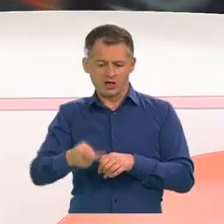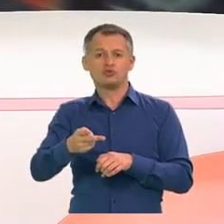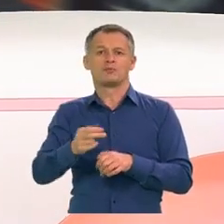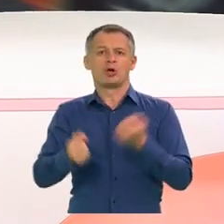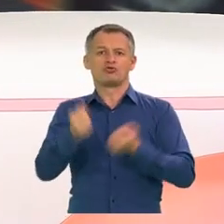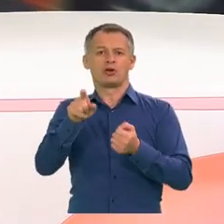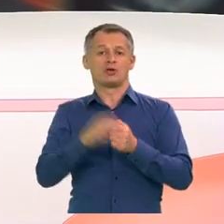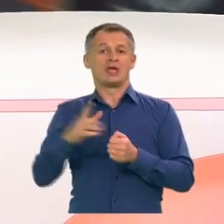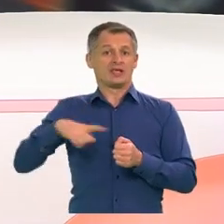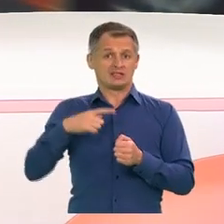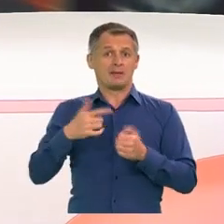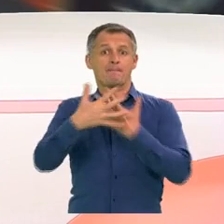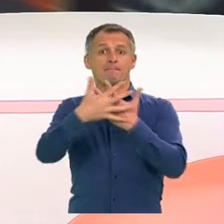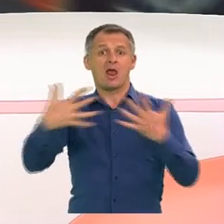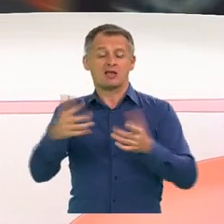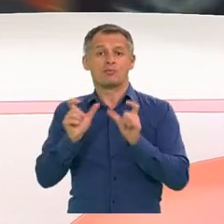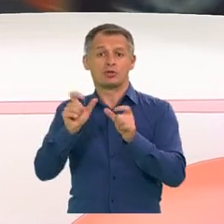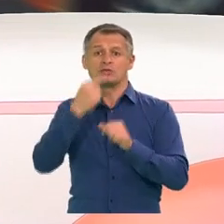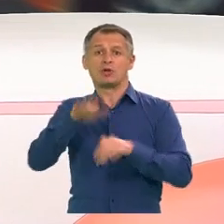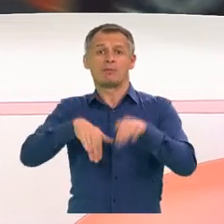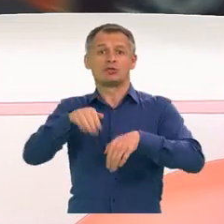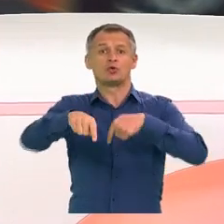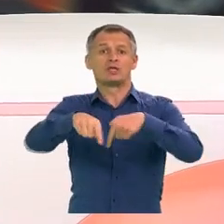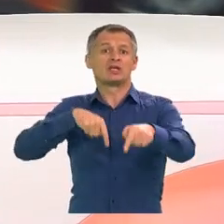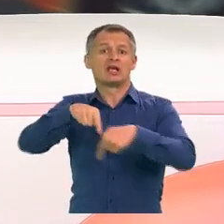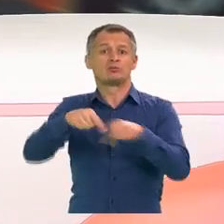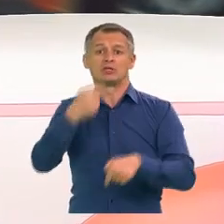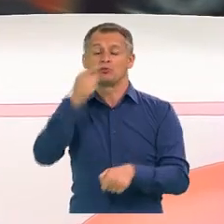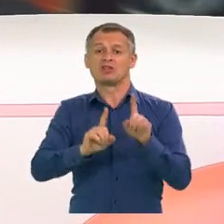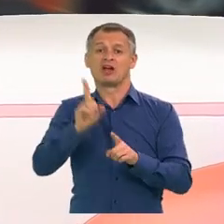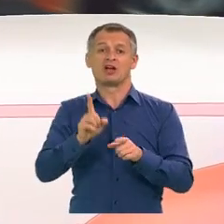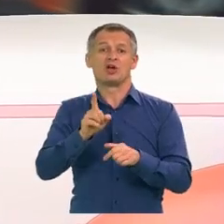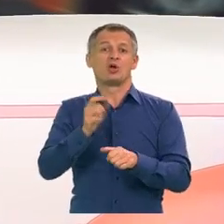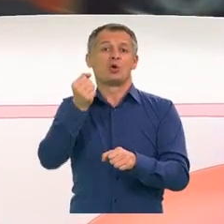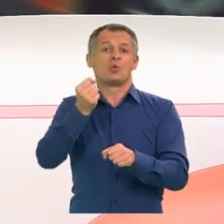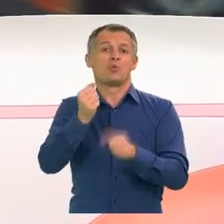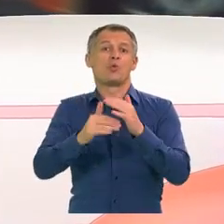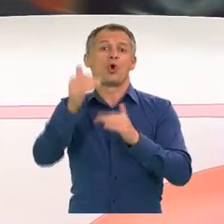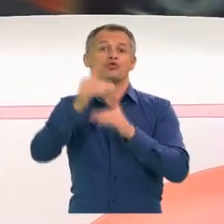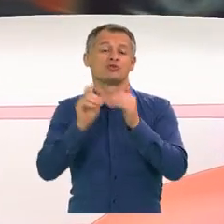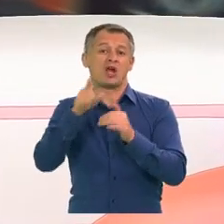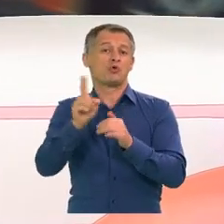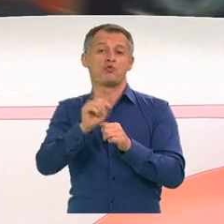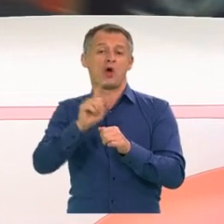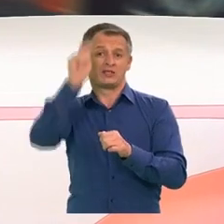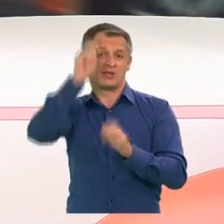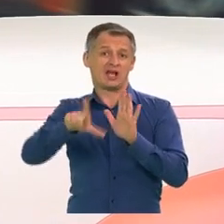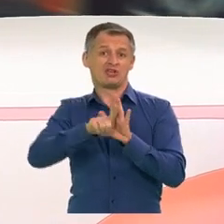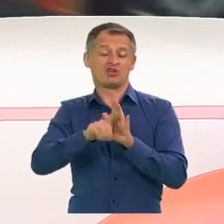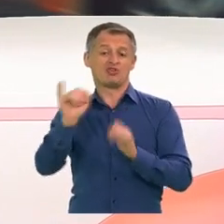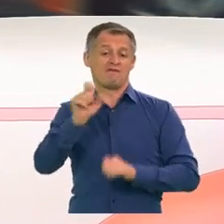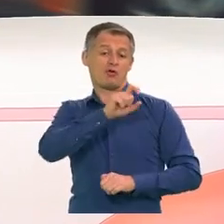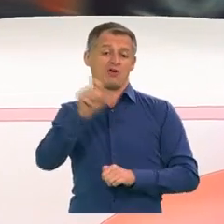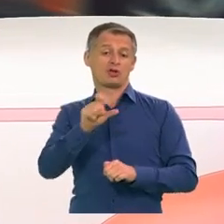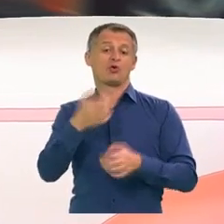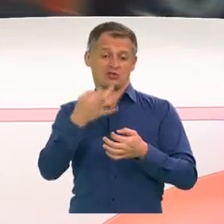de protecție în zonă, spune ministrul transporturilor, care susține că dacă lucrurile nu au fost făcute conform legii, vinovații vor plăti.